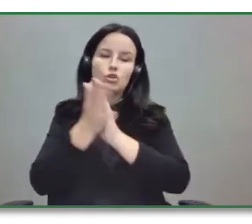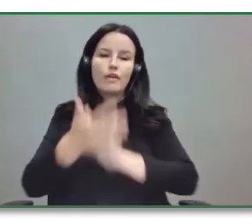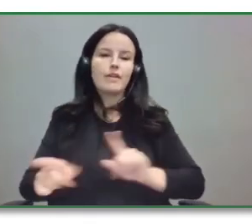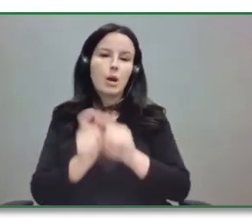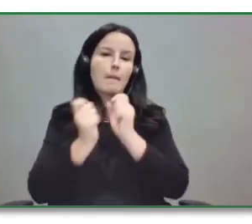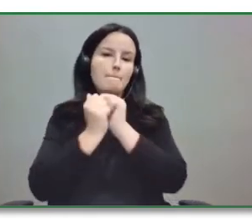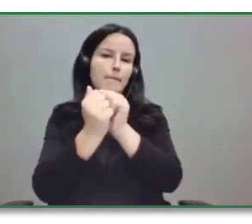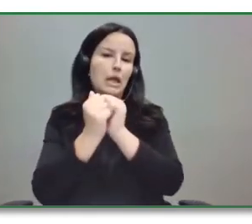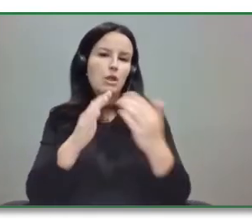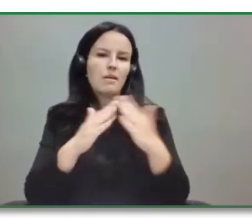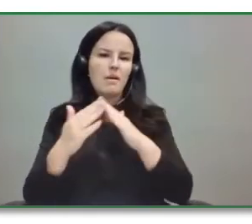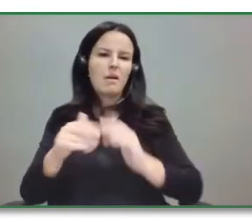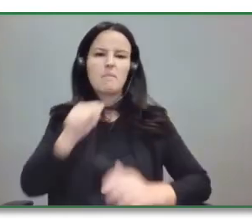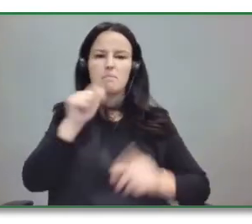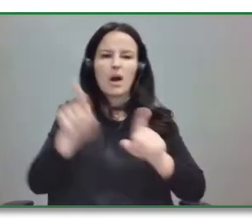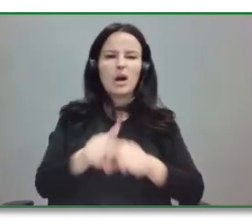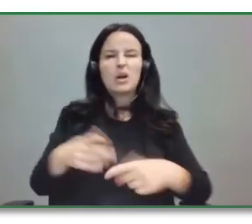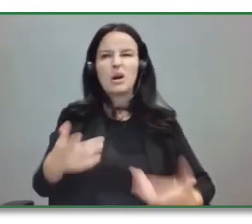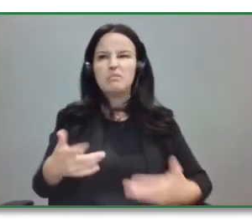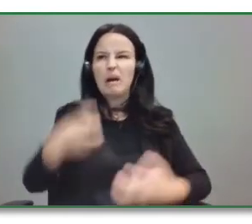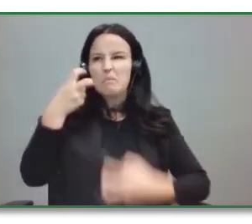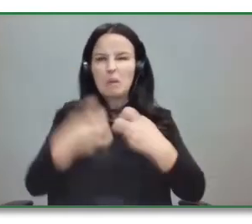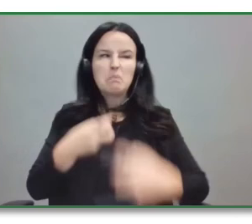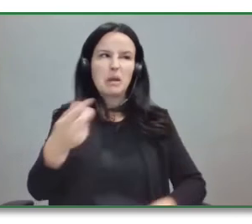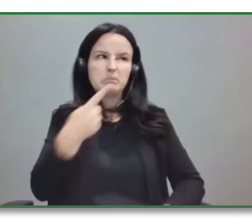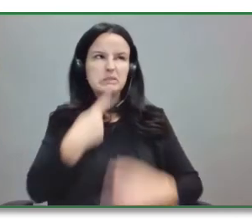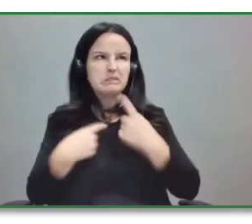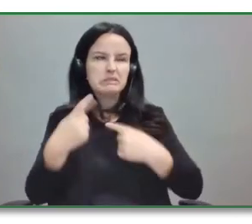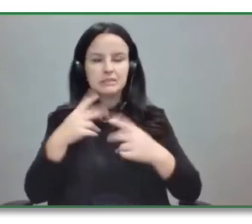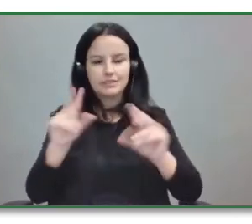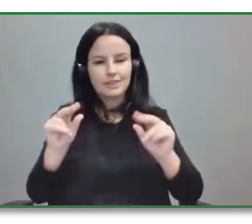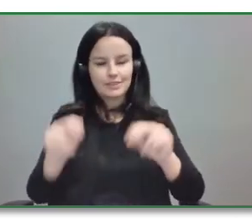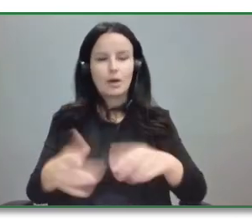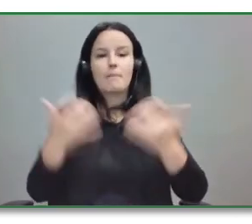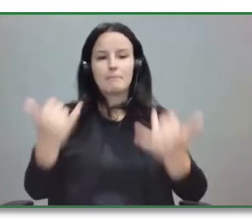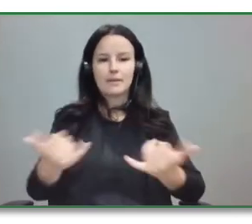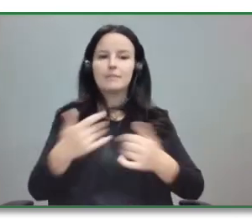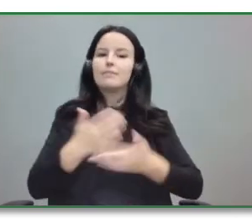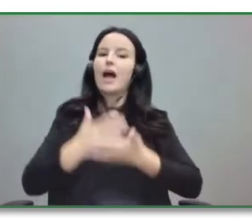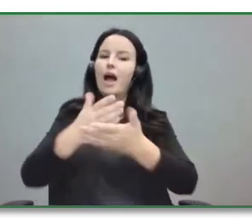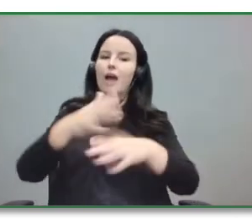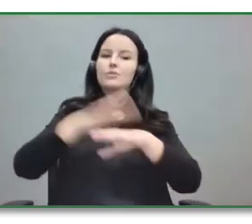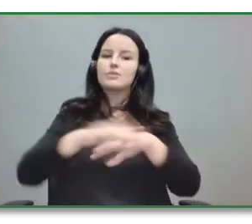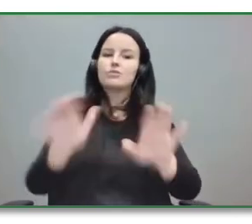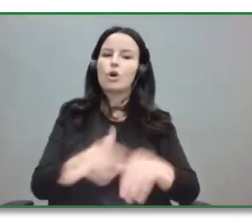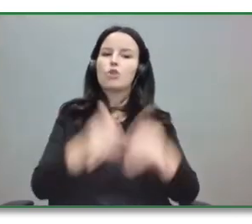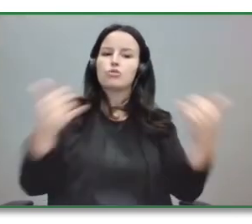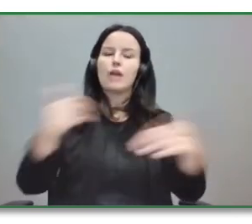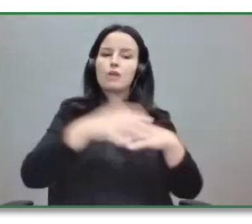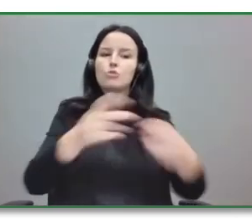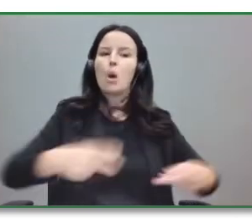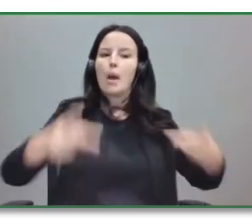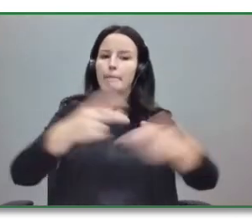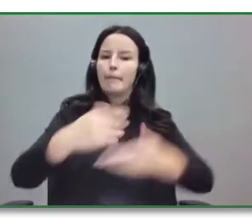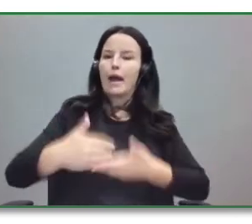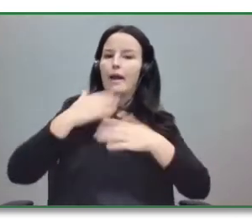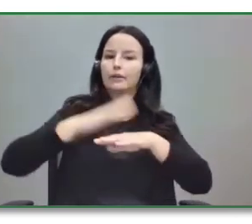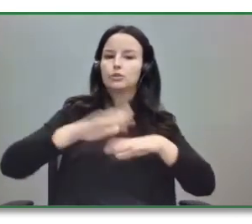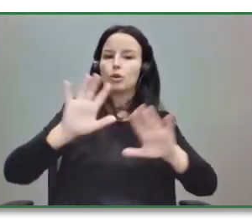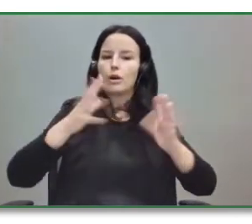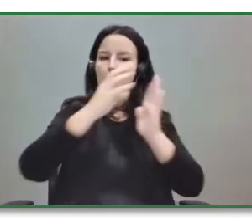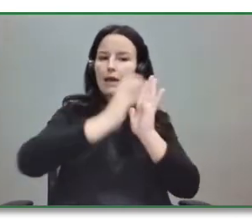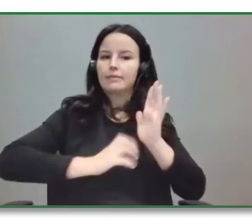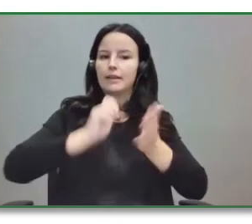plus comme une épine dans le pied. On m'a demandé d'aider le personnel à publier un article dans un journal sur les parcs, de participer à un groupe